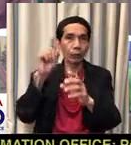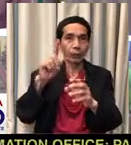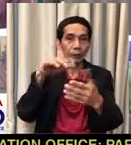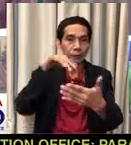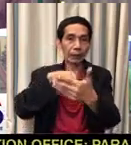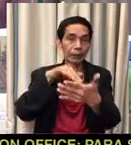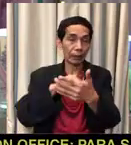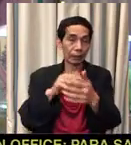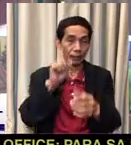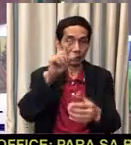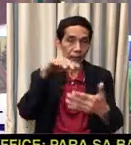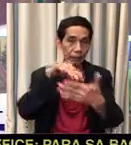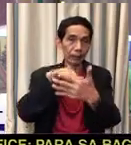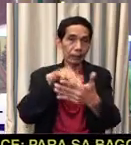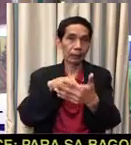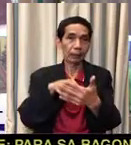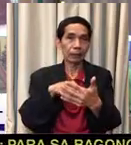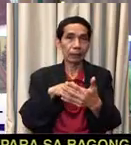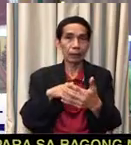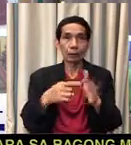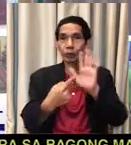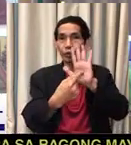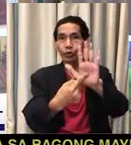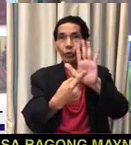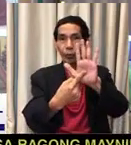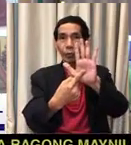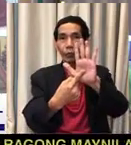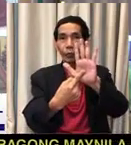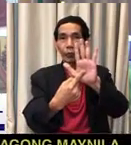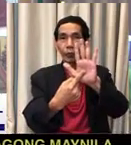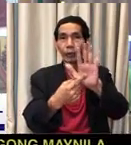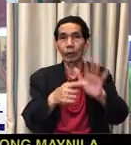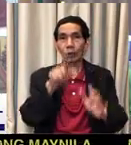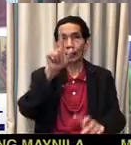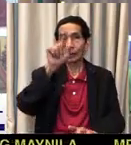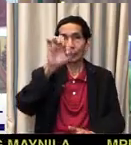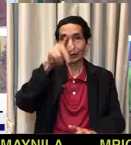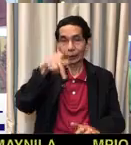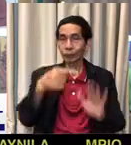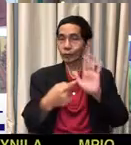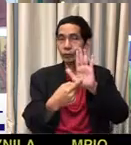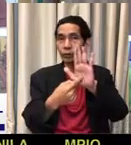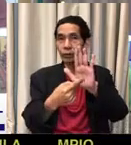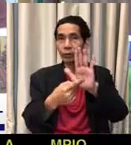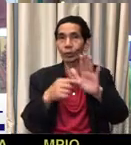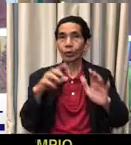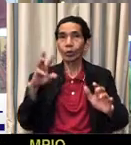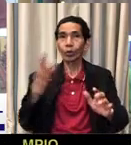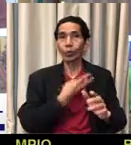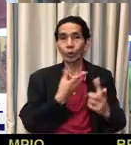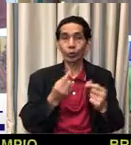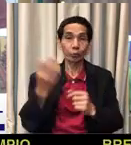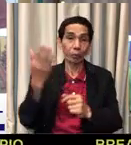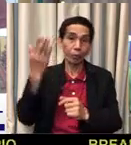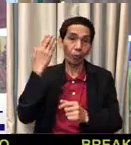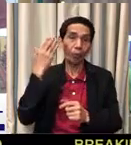study. Ito, papakita ko na sa inyo. Ito, isang tip. Ginawa namin to dati.